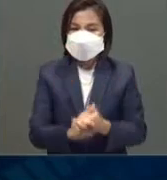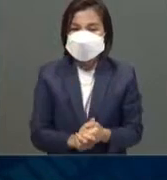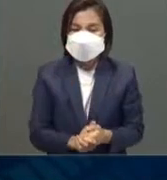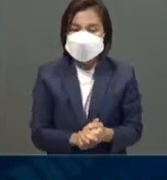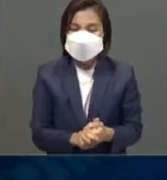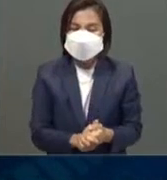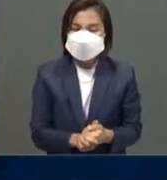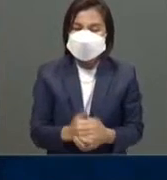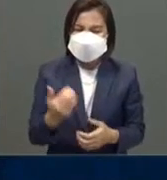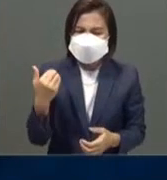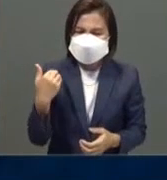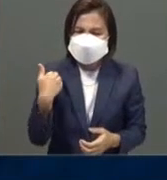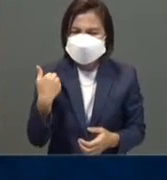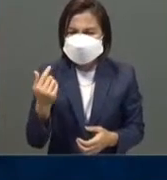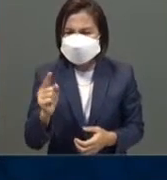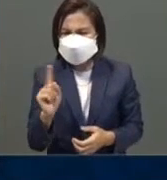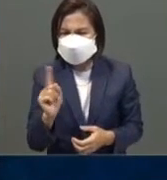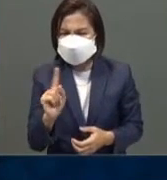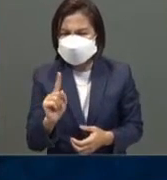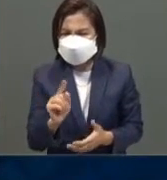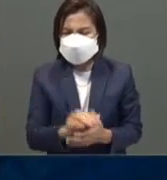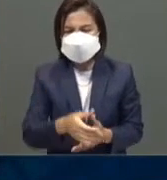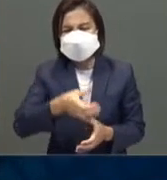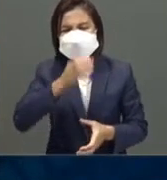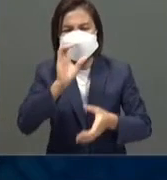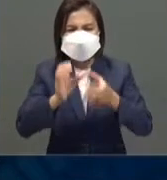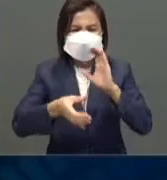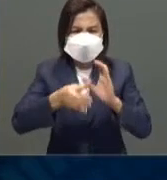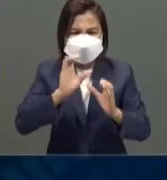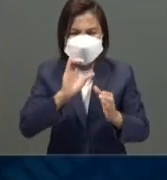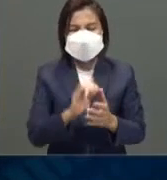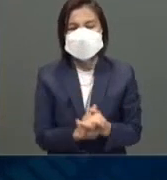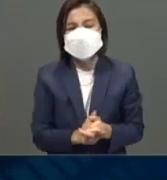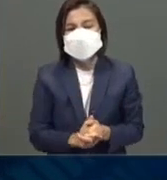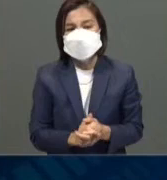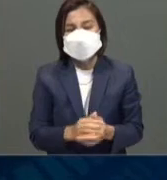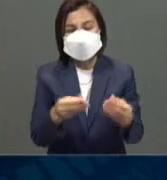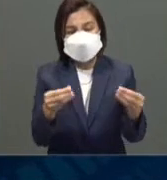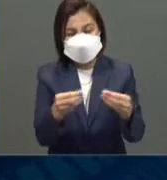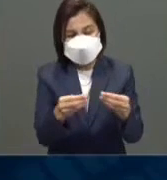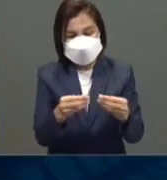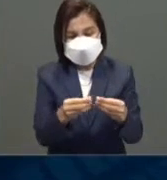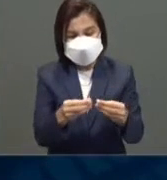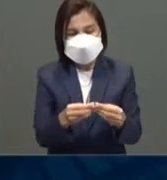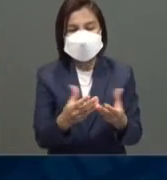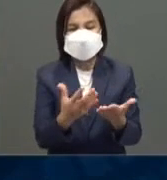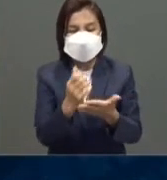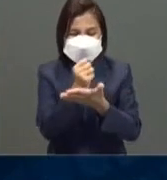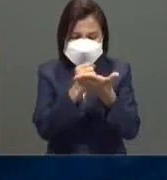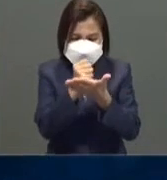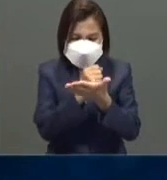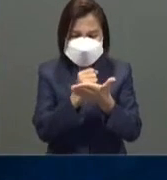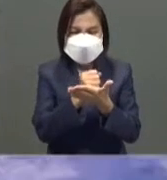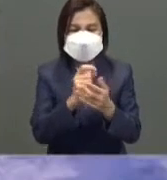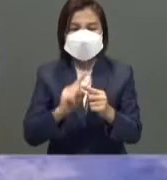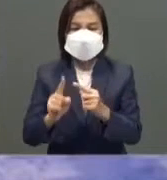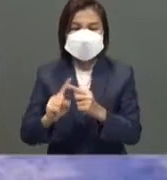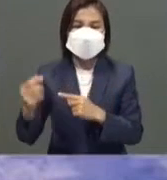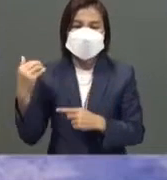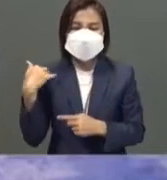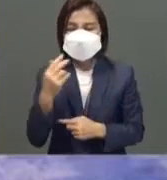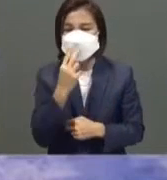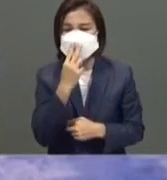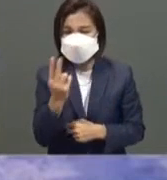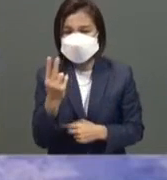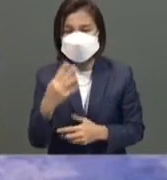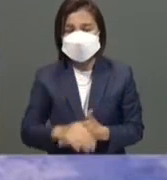าพของเรื่องของการดื่มการเล่นการเสพอะไรทั้งหลายอยู่ซึ่งก็เข้